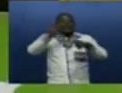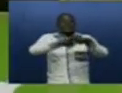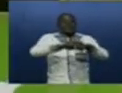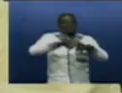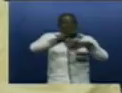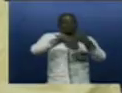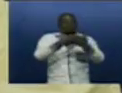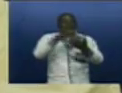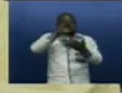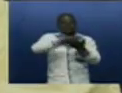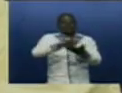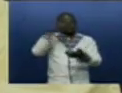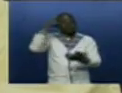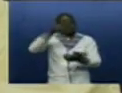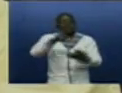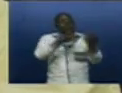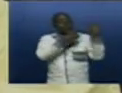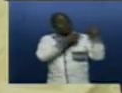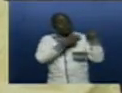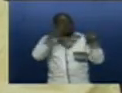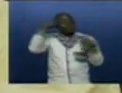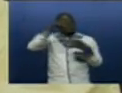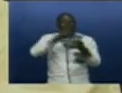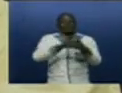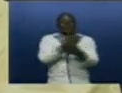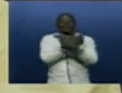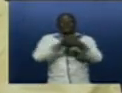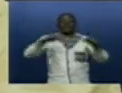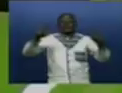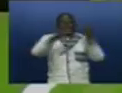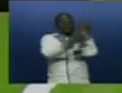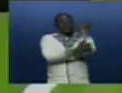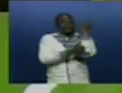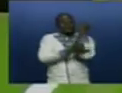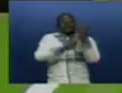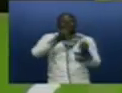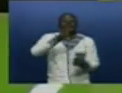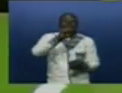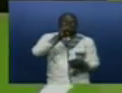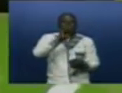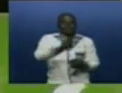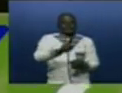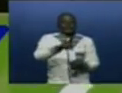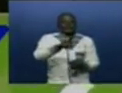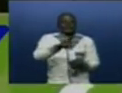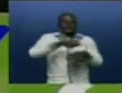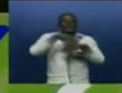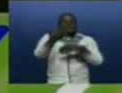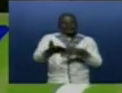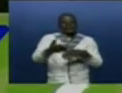ce qui concerne le rôle des boys pour libérer le pays du joug du RSP. Après la chute de Blaise